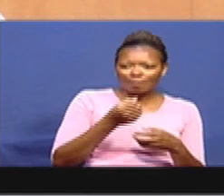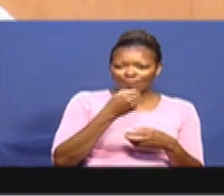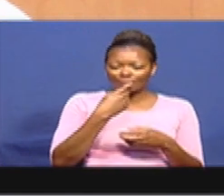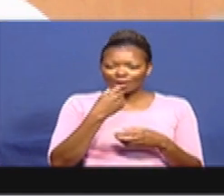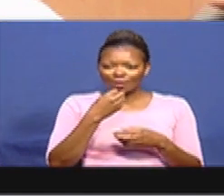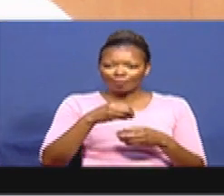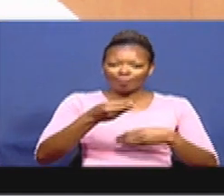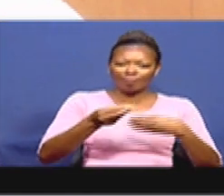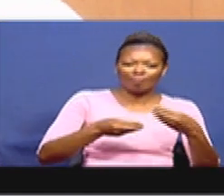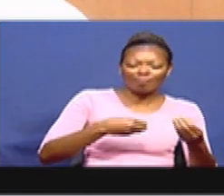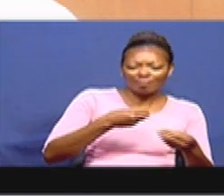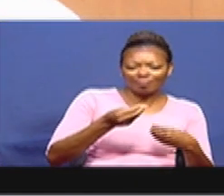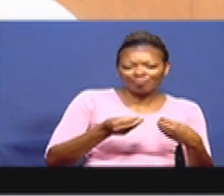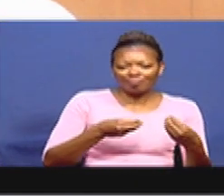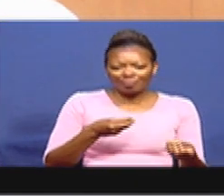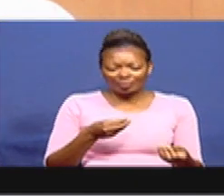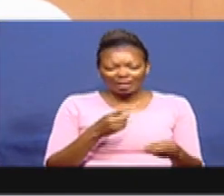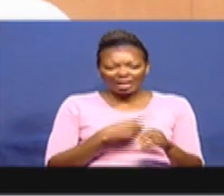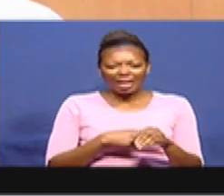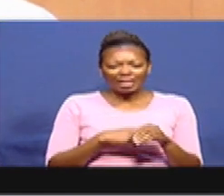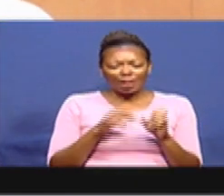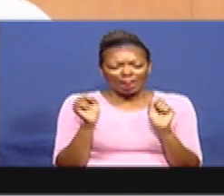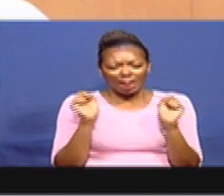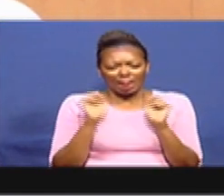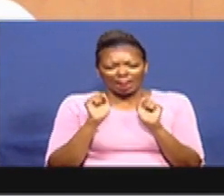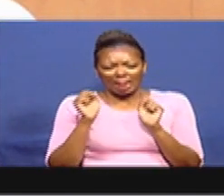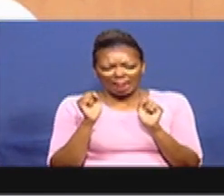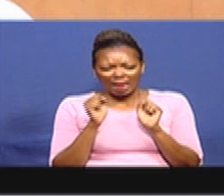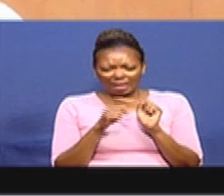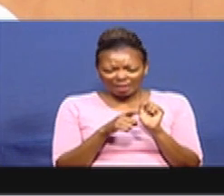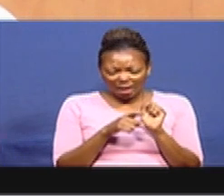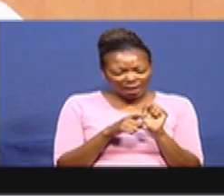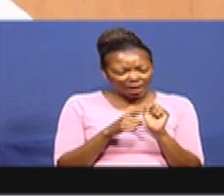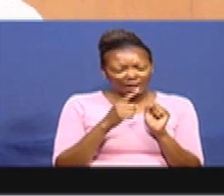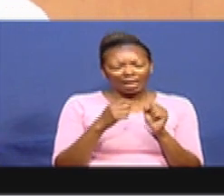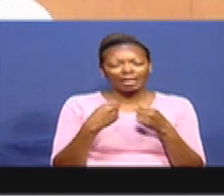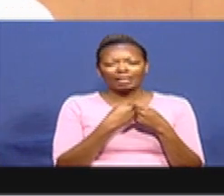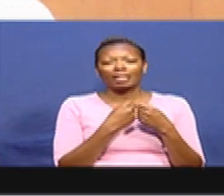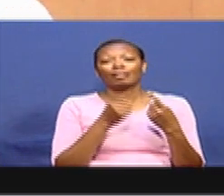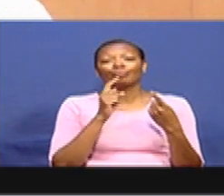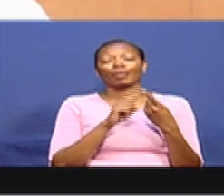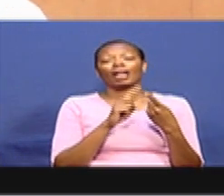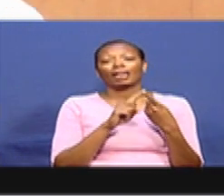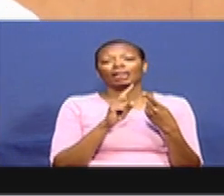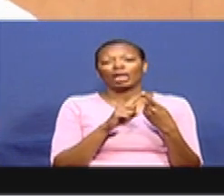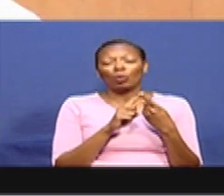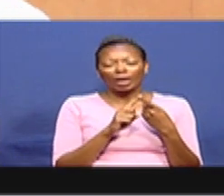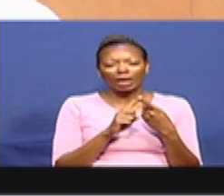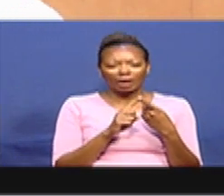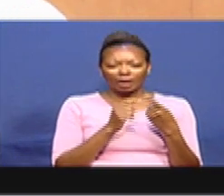ama yes, kiwa wakati wa baridi sana sana kukuza hii shida yake ni moja. Wakati wa baridi si